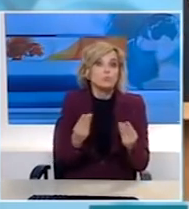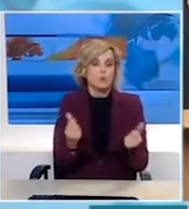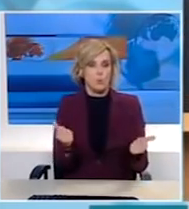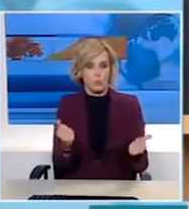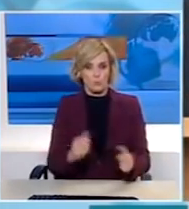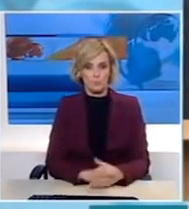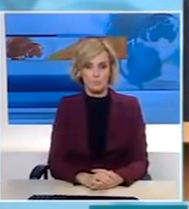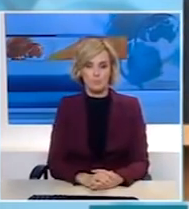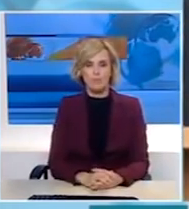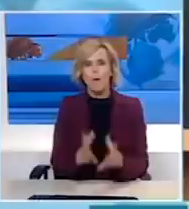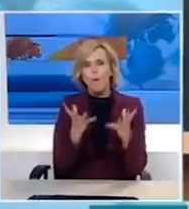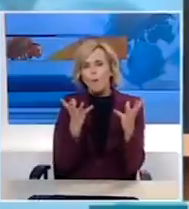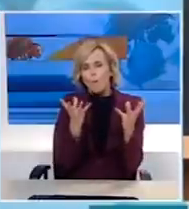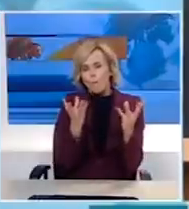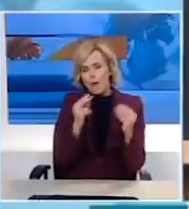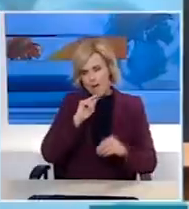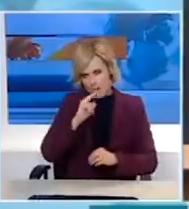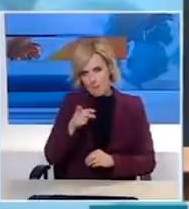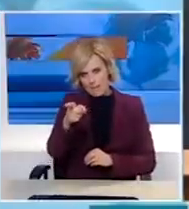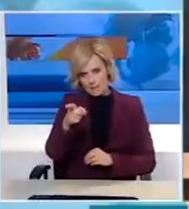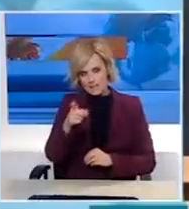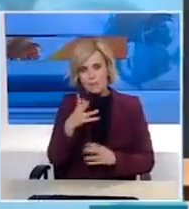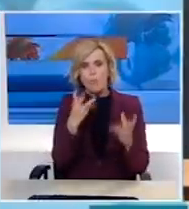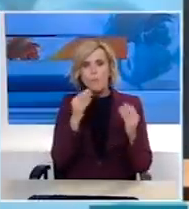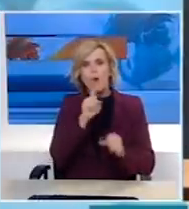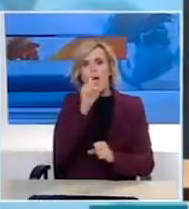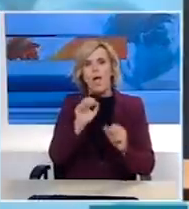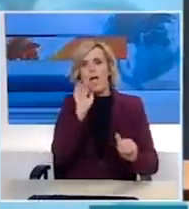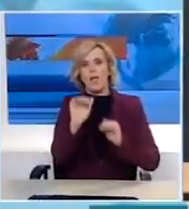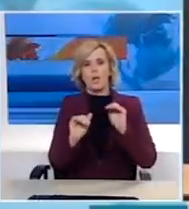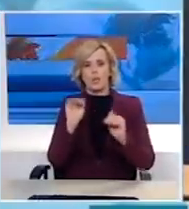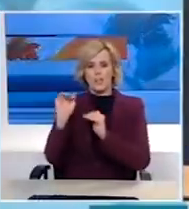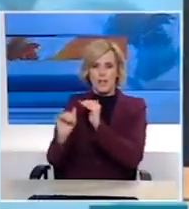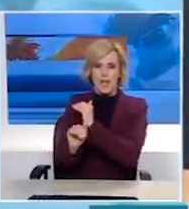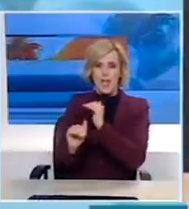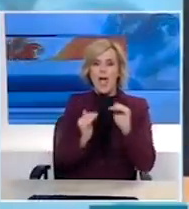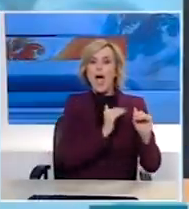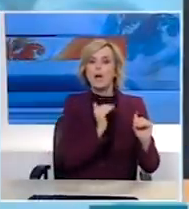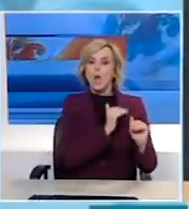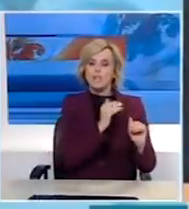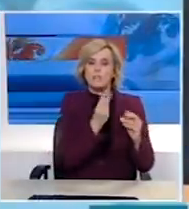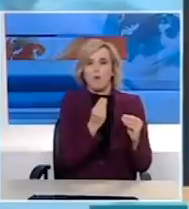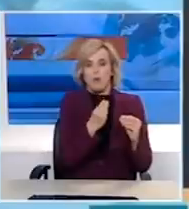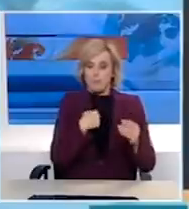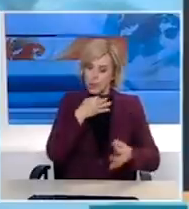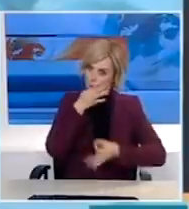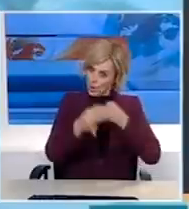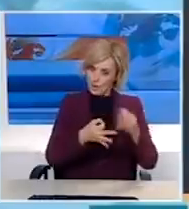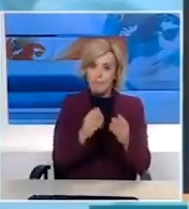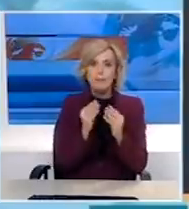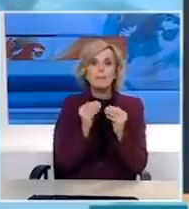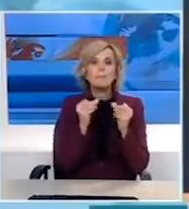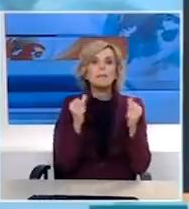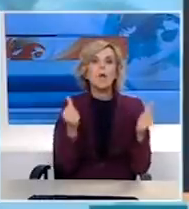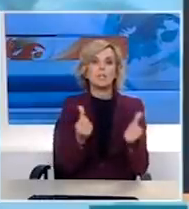Νομίζω πολλά ερωτήματα ταυτόχρονα. Απάντησα σε κάποια στο δελτίο και στην ανακοίνωση που έκανα πριν από λίγο, όσον αφορά κάποια ποιοτικά